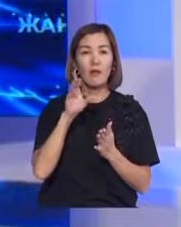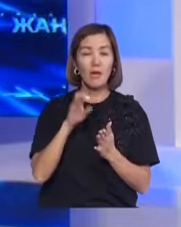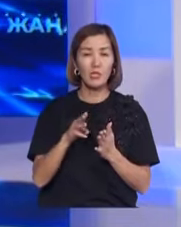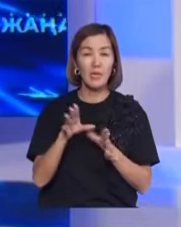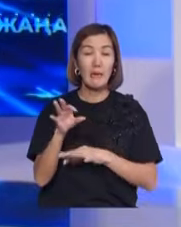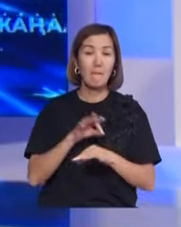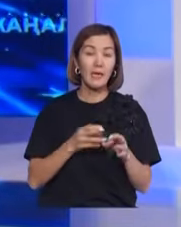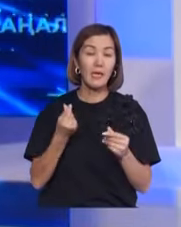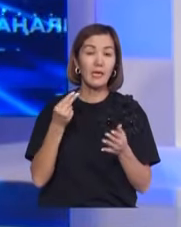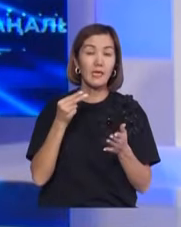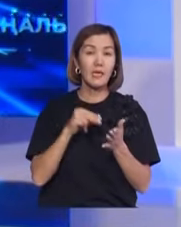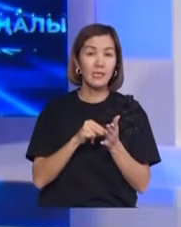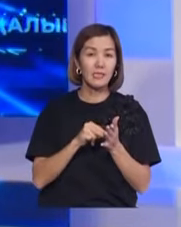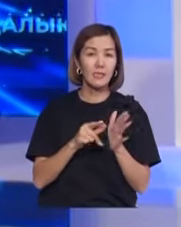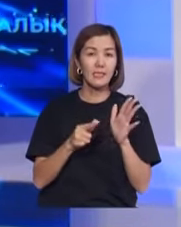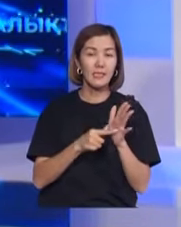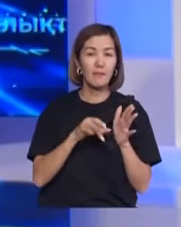Балхаш. Проект, оцениваемый в